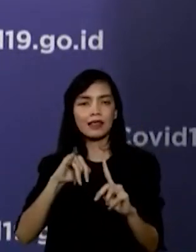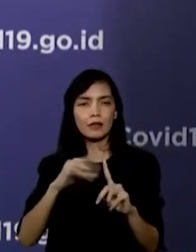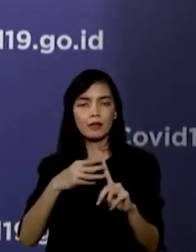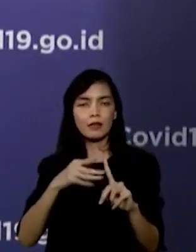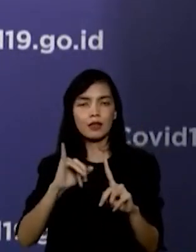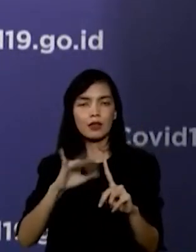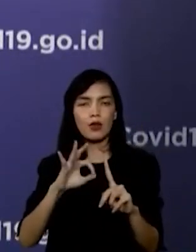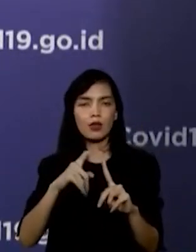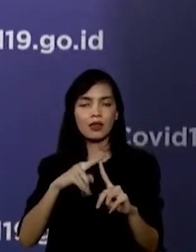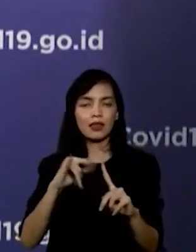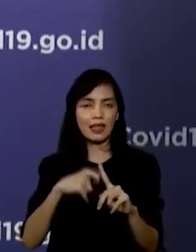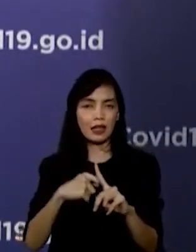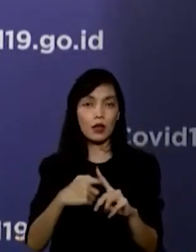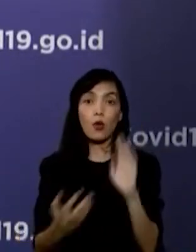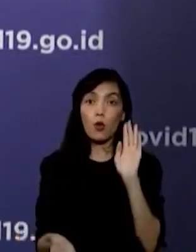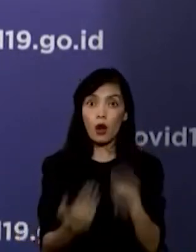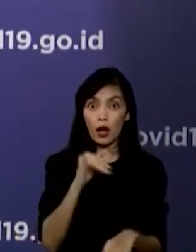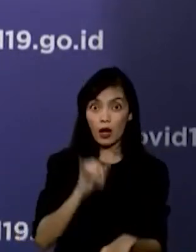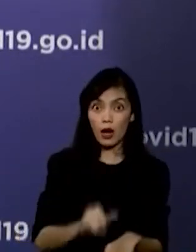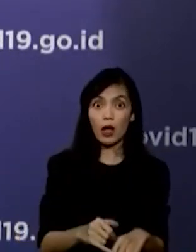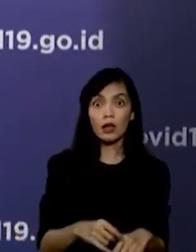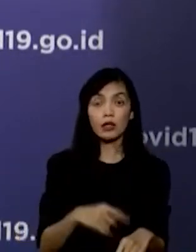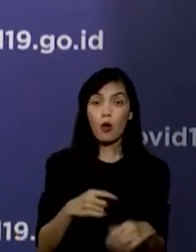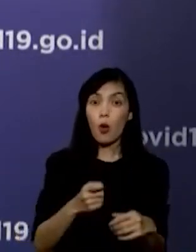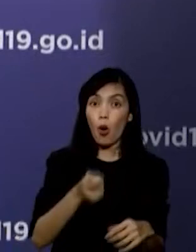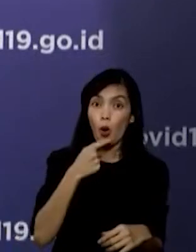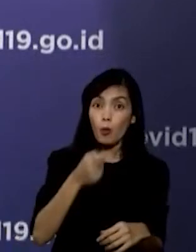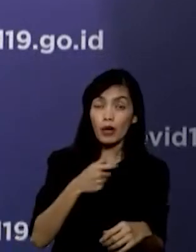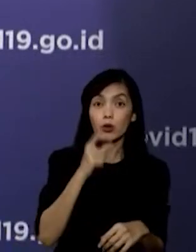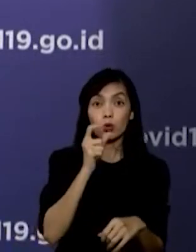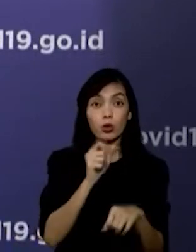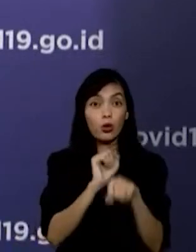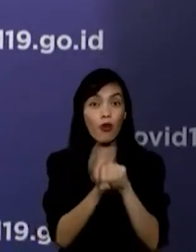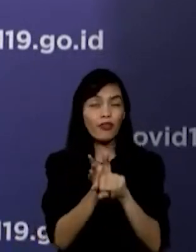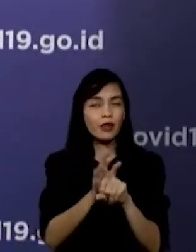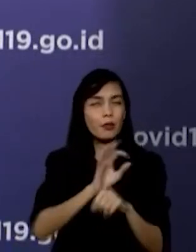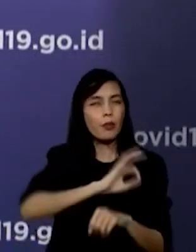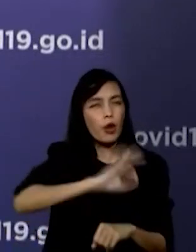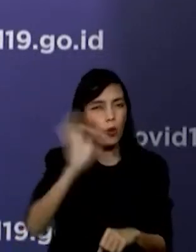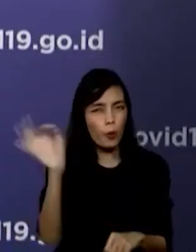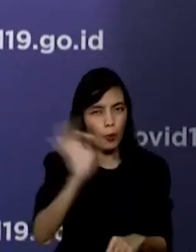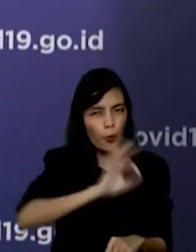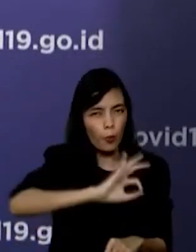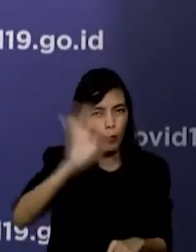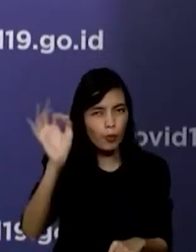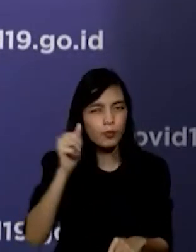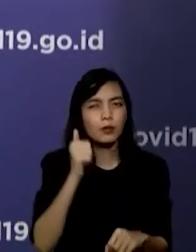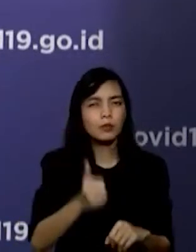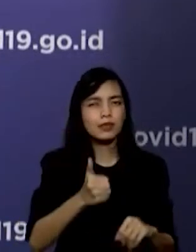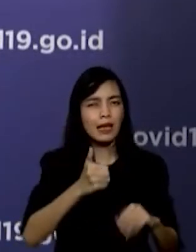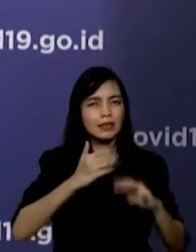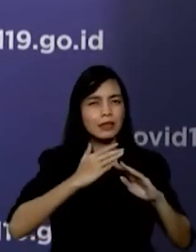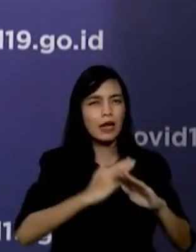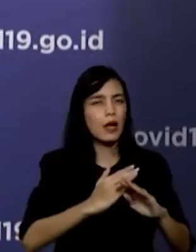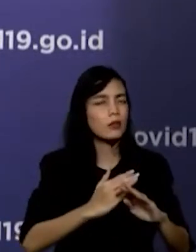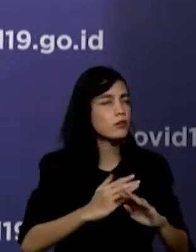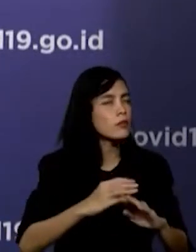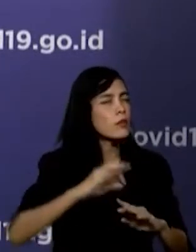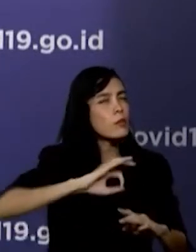belum ada pengobatan COVID-19 sampai saat ini yang dapat mencegah.